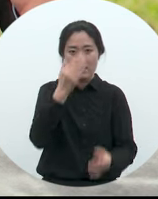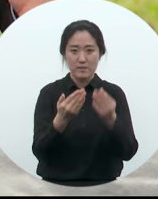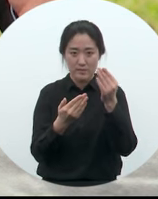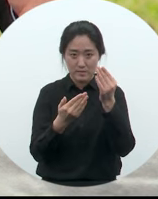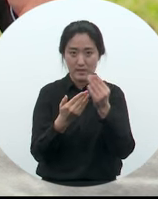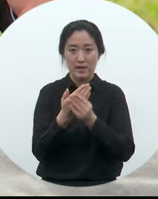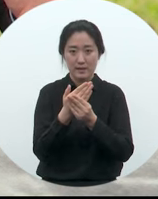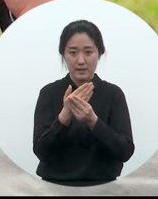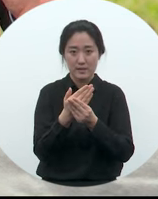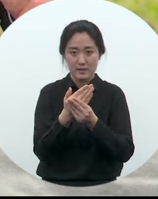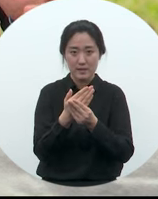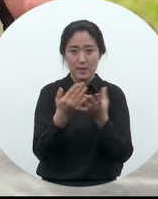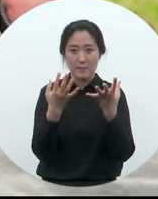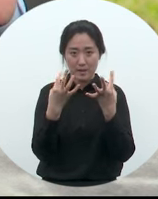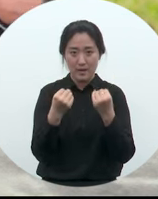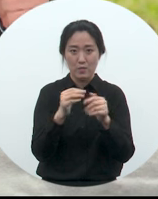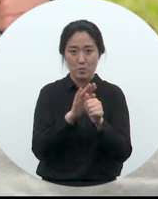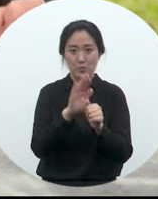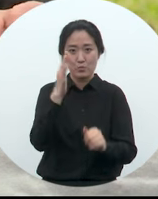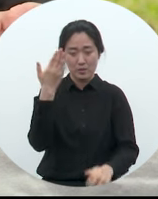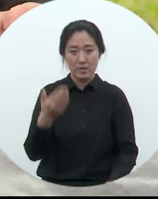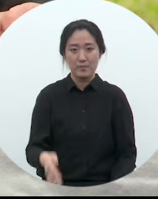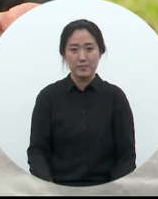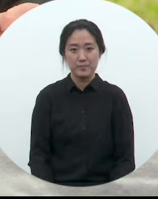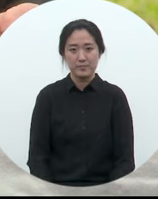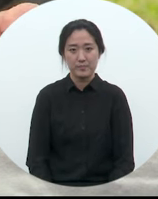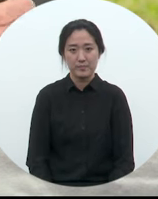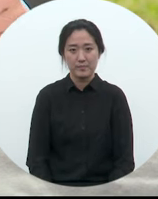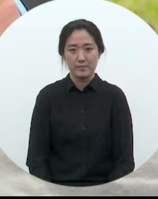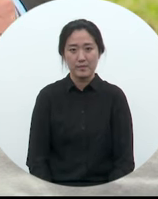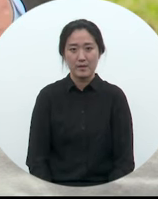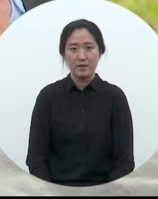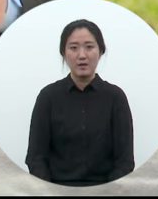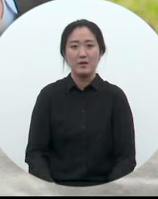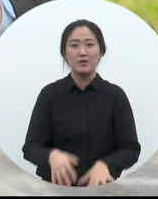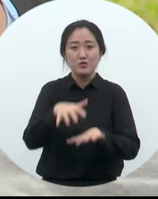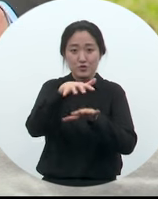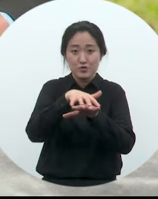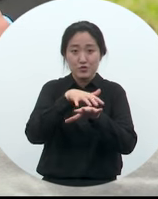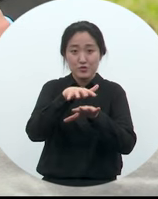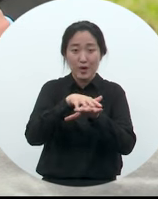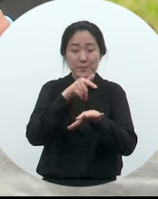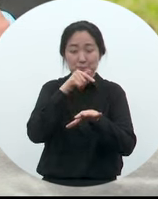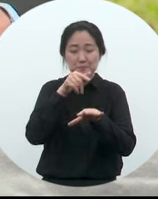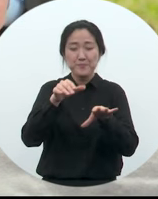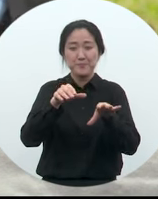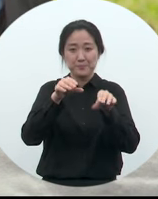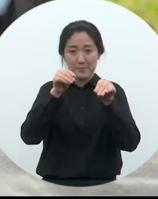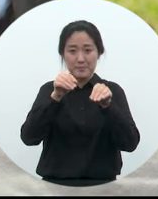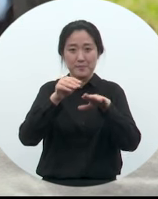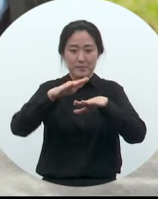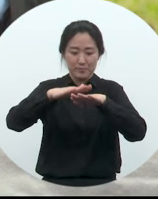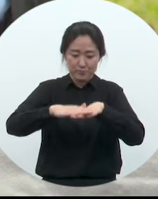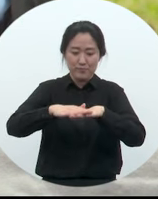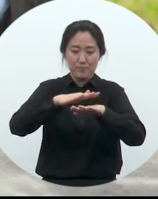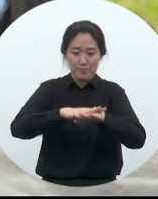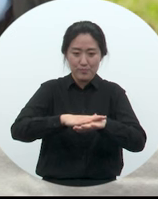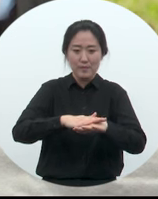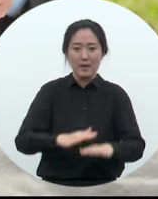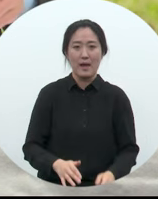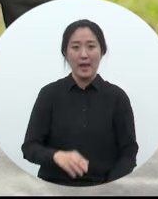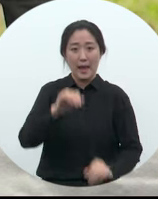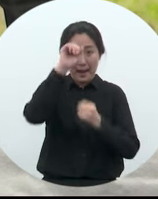굉장히 도움이 많이 됩니다. 하는 방법도 굉장히 간단한데 되게 마른 수건을 가지고 피부를 자극하는